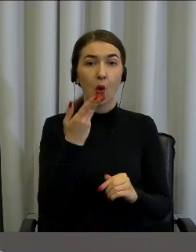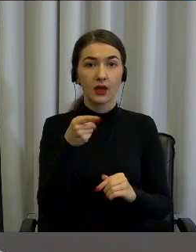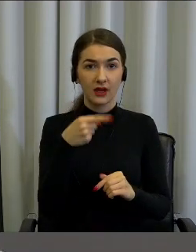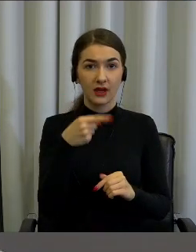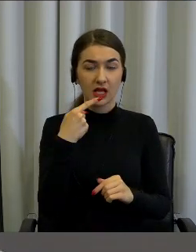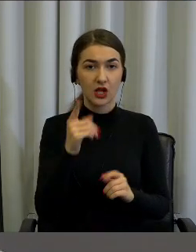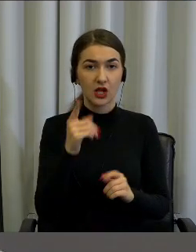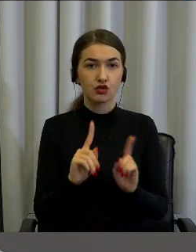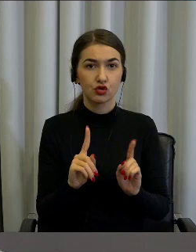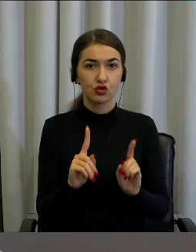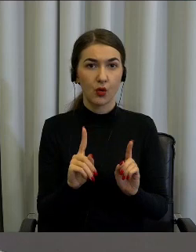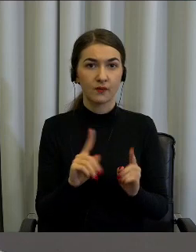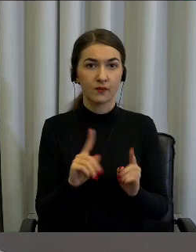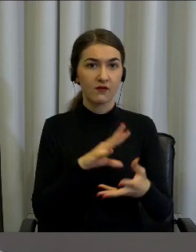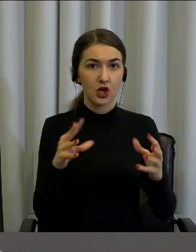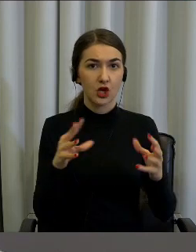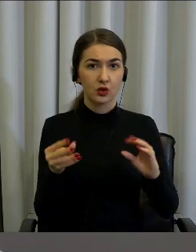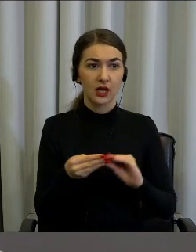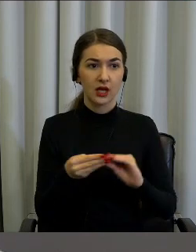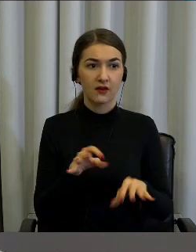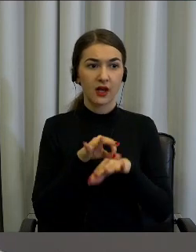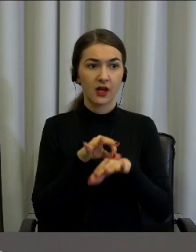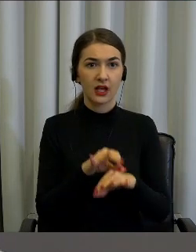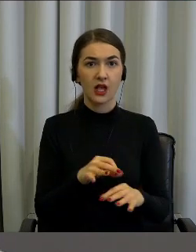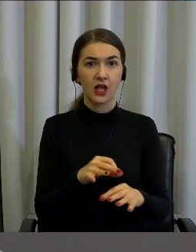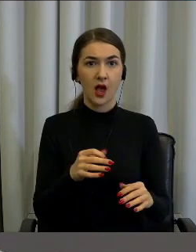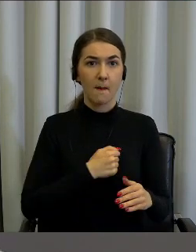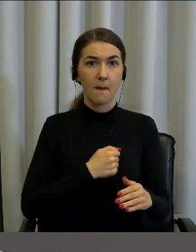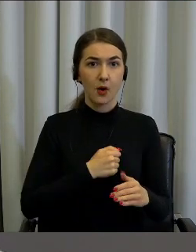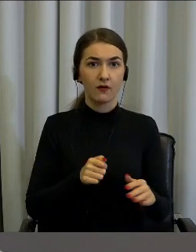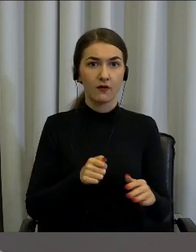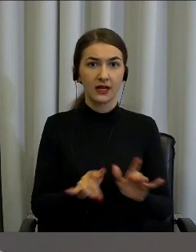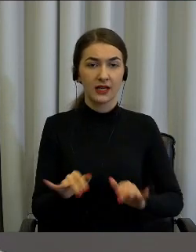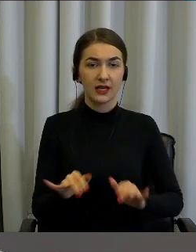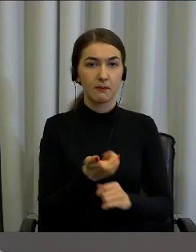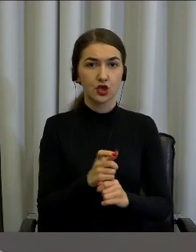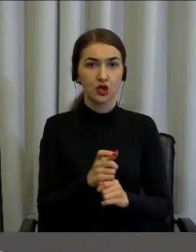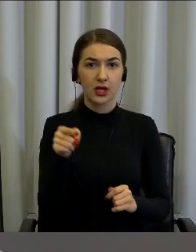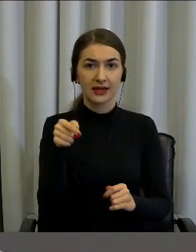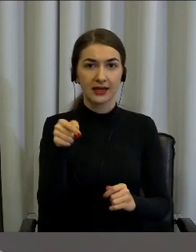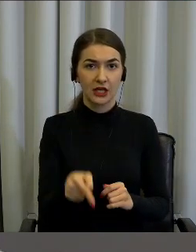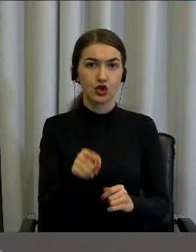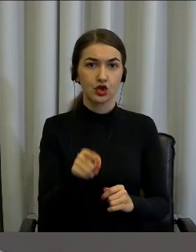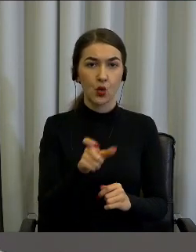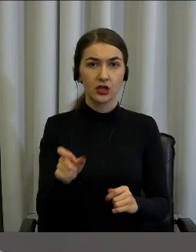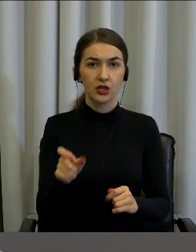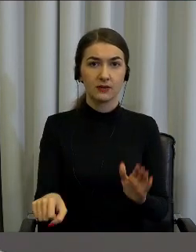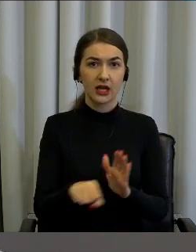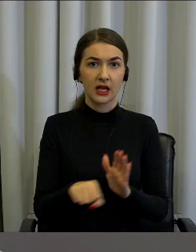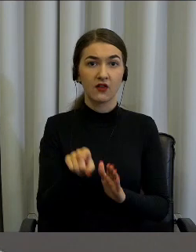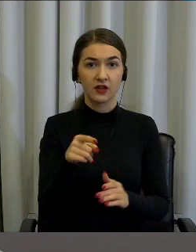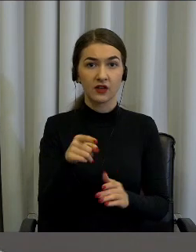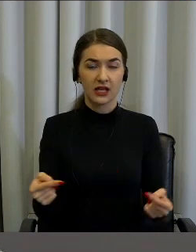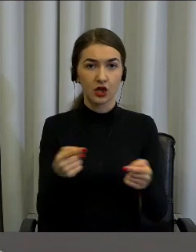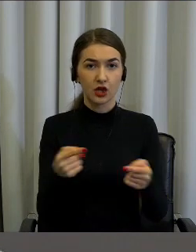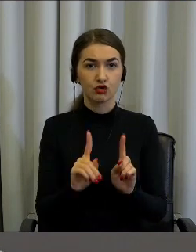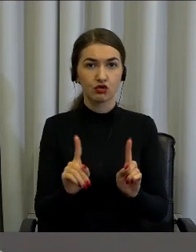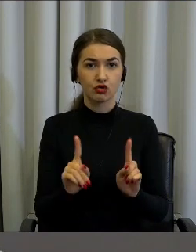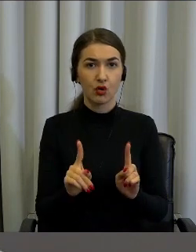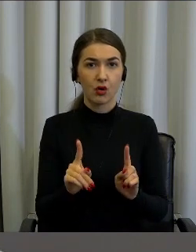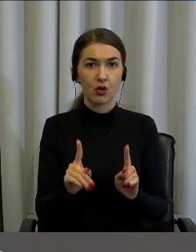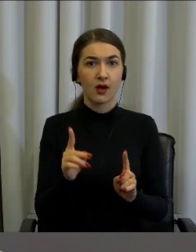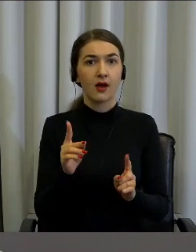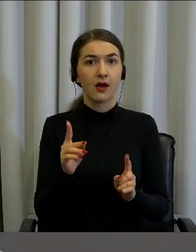що в результаті введення бойових дій більше тисячі осіб загинули ви зазначили що